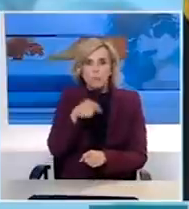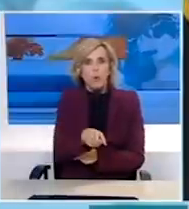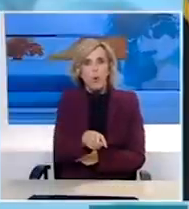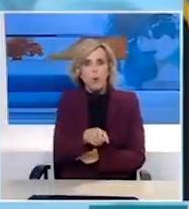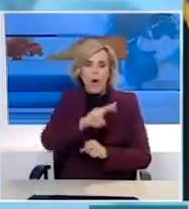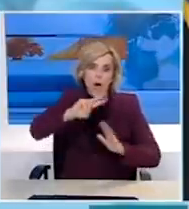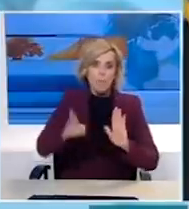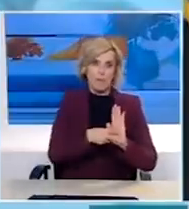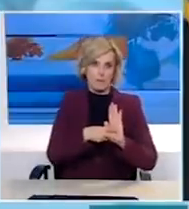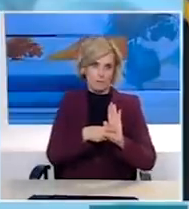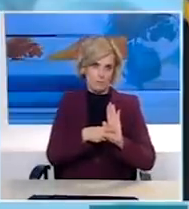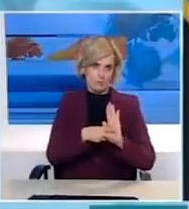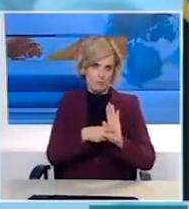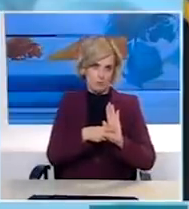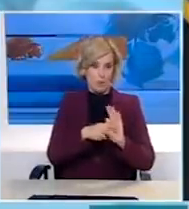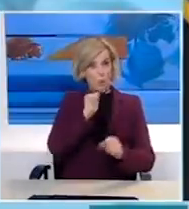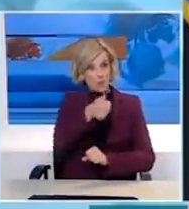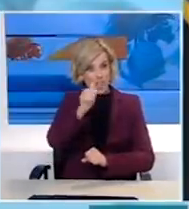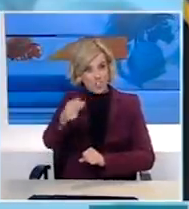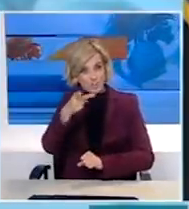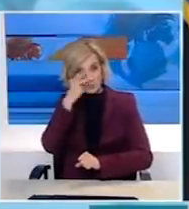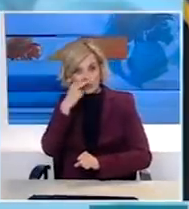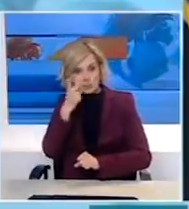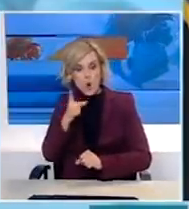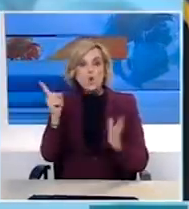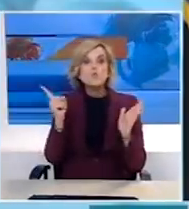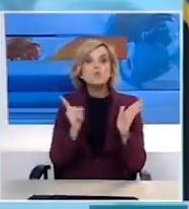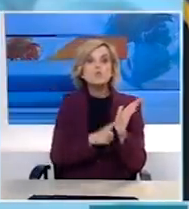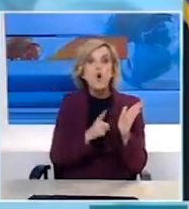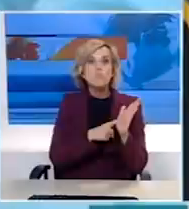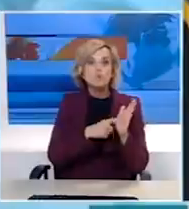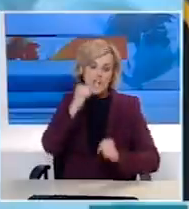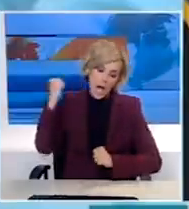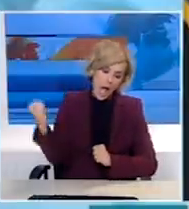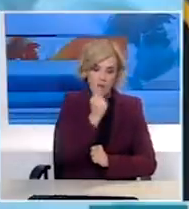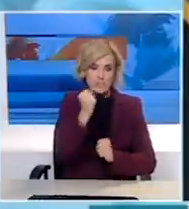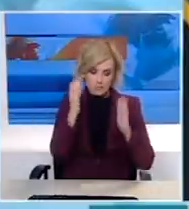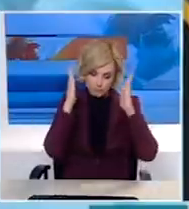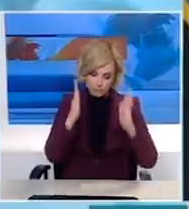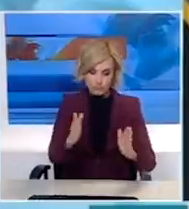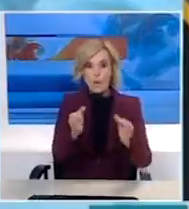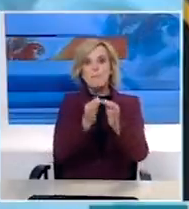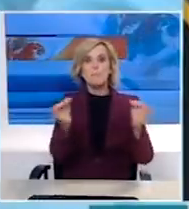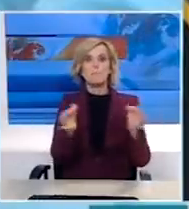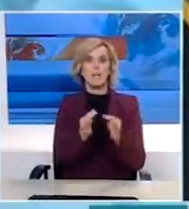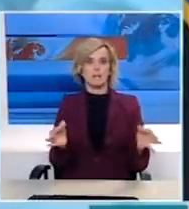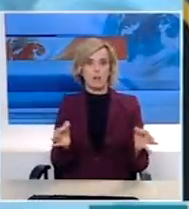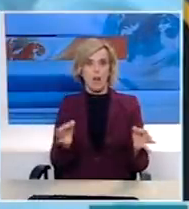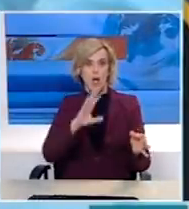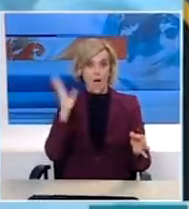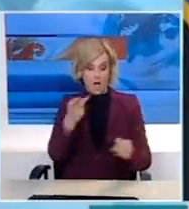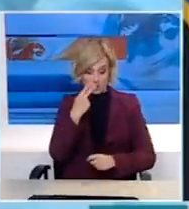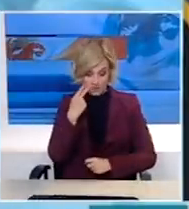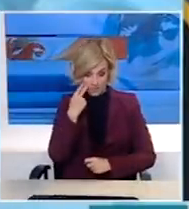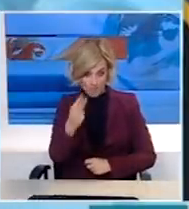πρωτοβουλειών. Ουδής μπορεί να λειτουργεί εκτός νόμου, εκτός κανόνων, εκτός μέτρων. Τα φαινόμενα αυτά βεβαίως και δεν